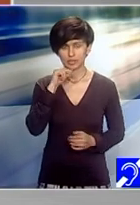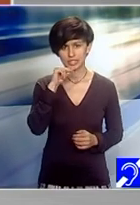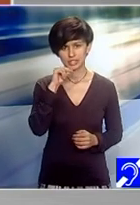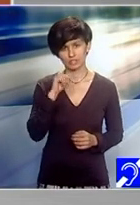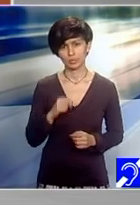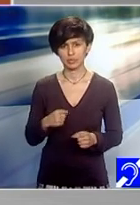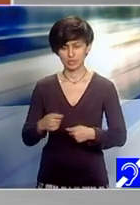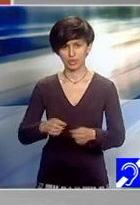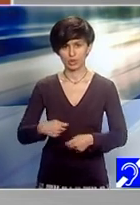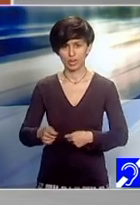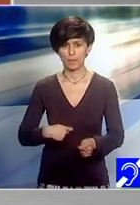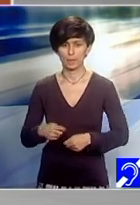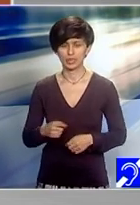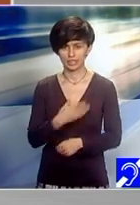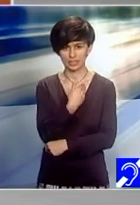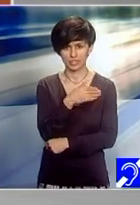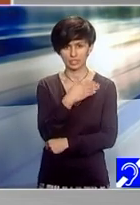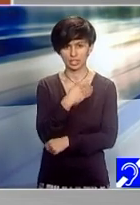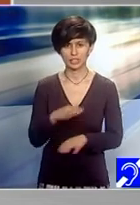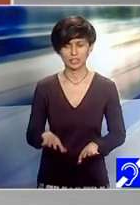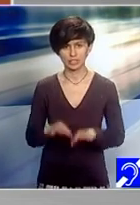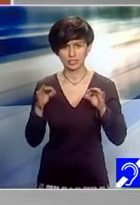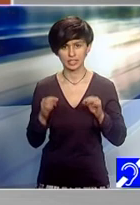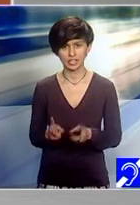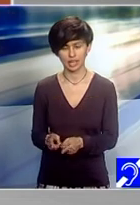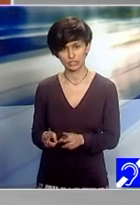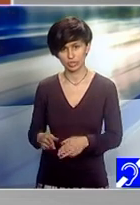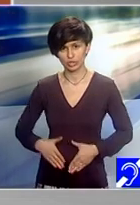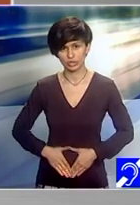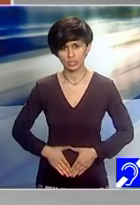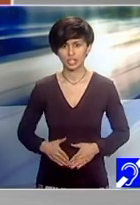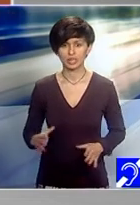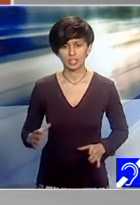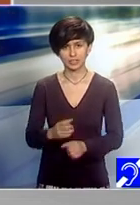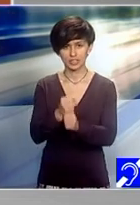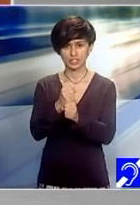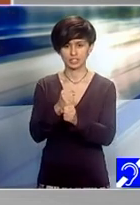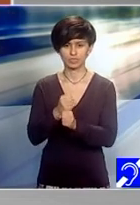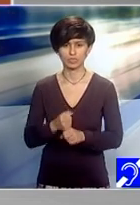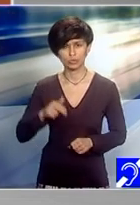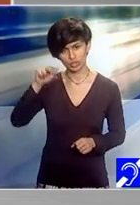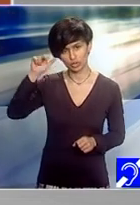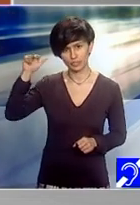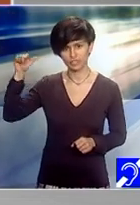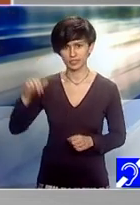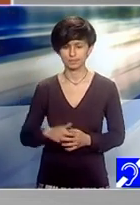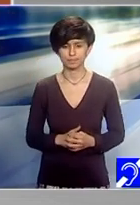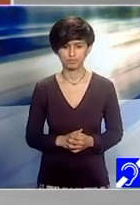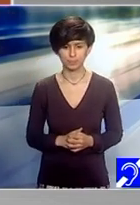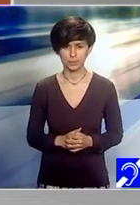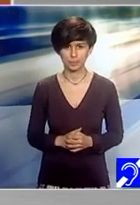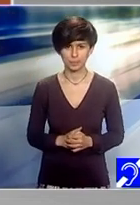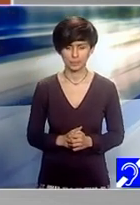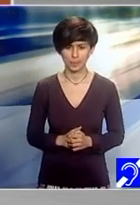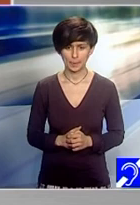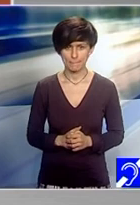o campanie națională de depistare a cancerului de col uterin, finanțată din fonduri norvegiene, că vorbeam că acolo merge